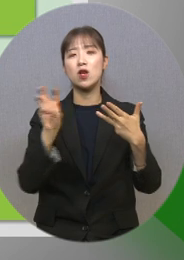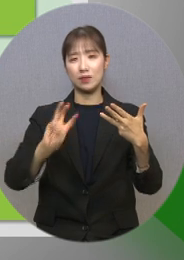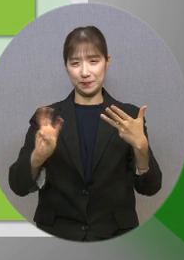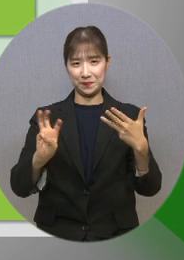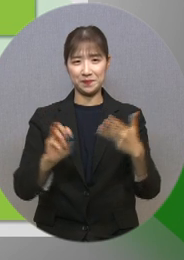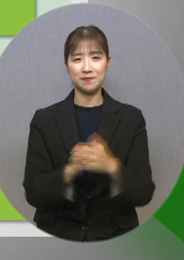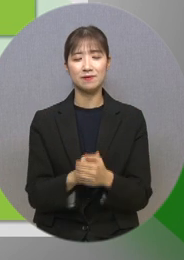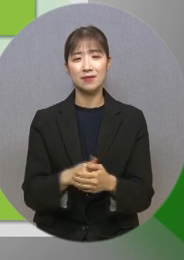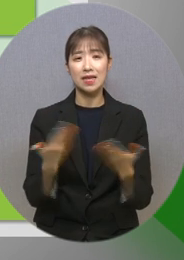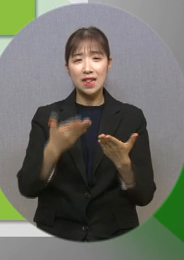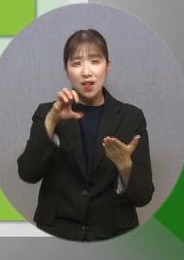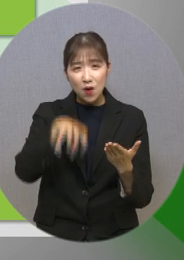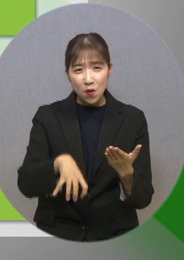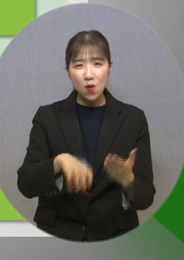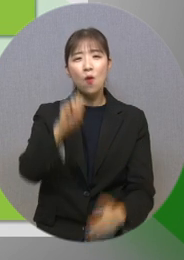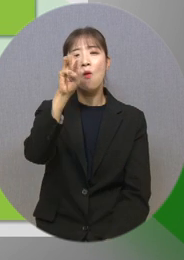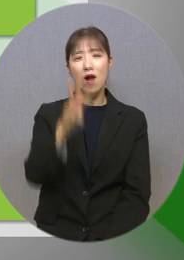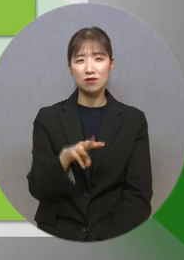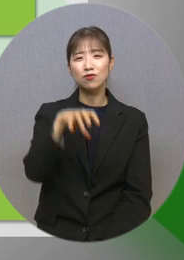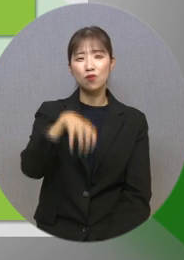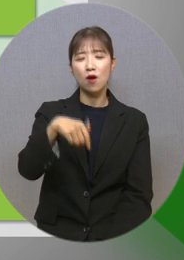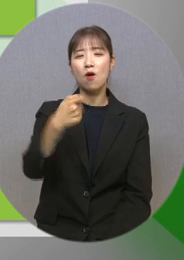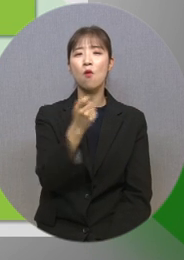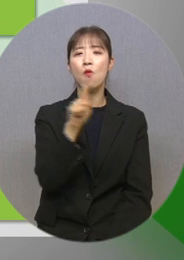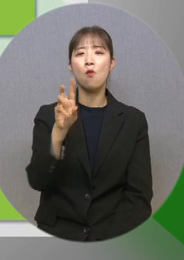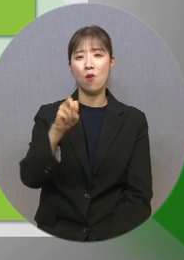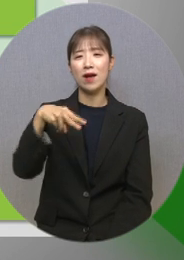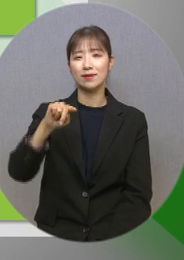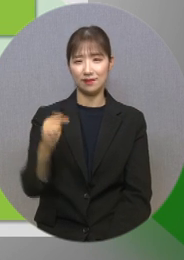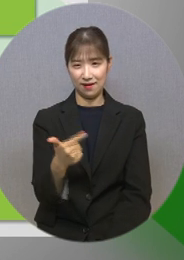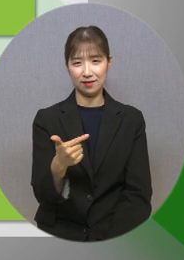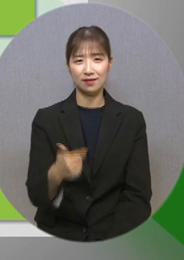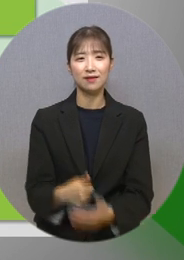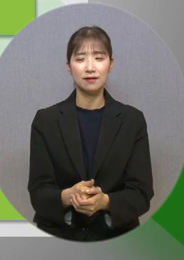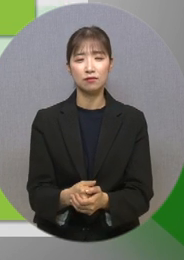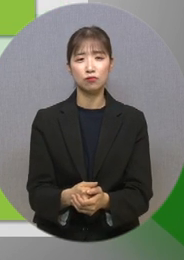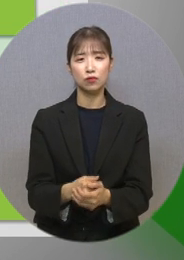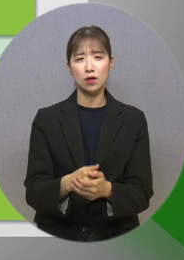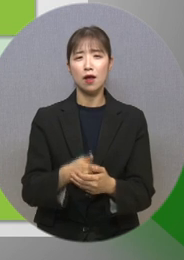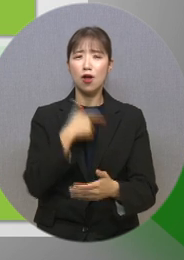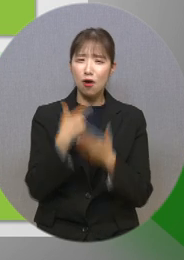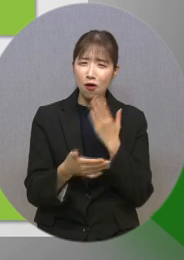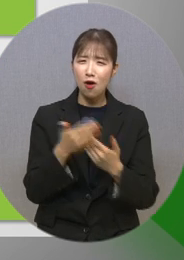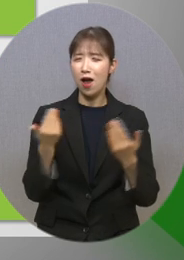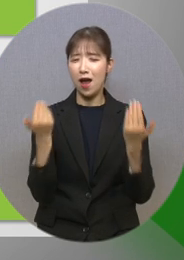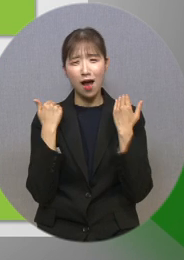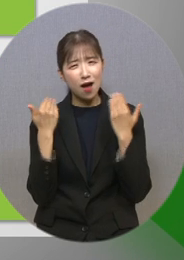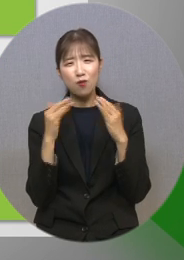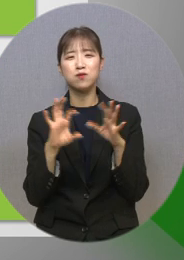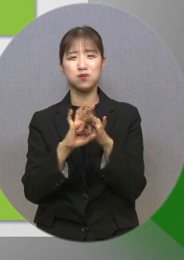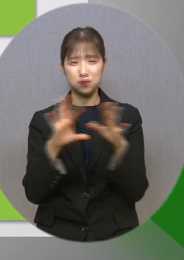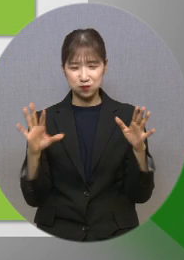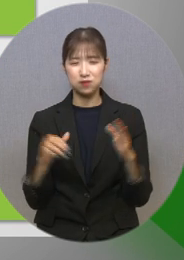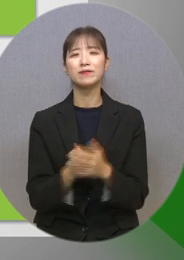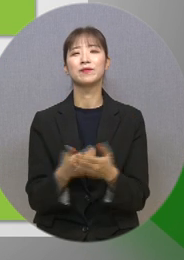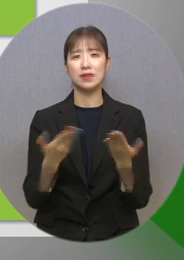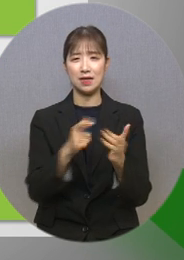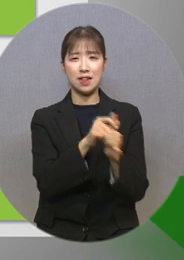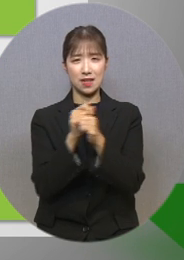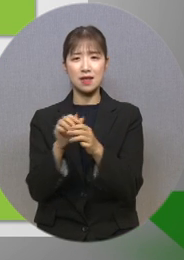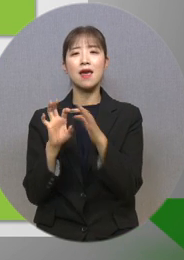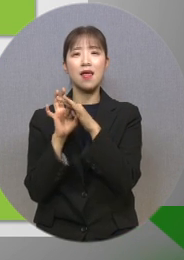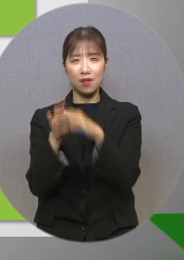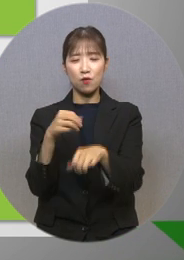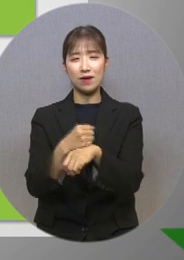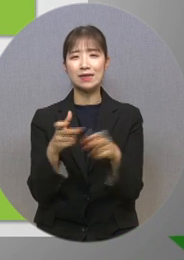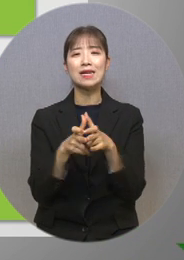30일까지며 근무지는 광주광역시 광산구입니다. 경력과 학력은 무관하며 상용직을 채용합니다.